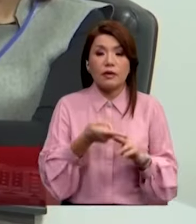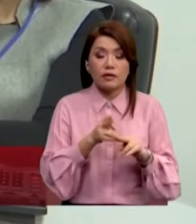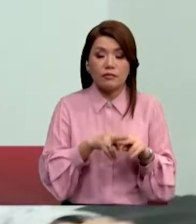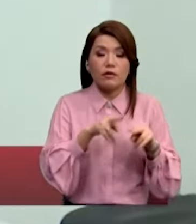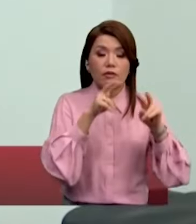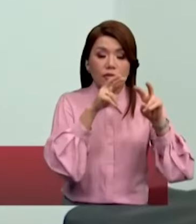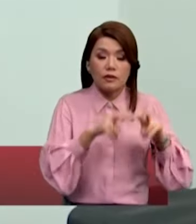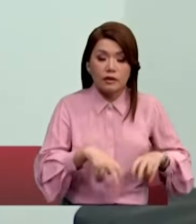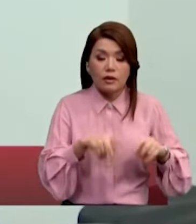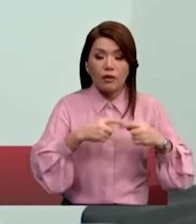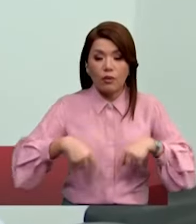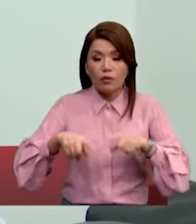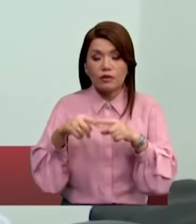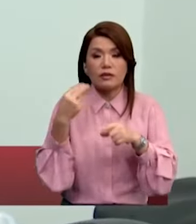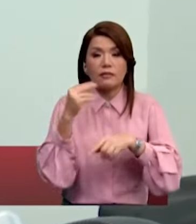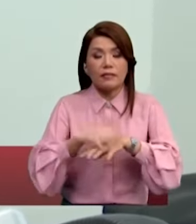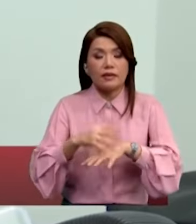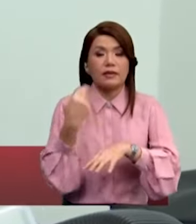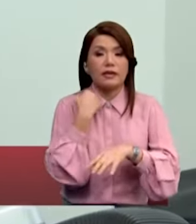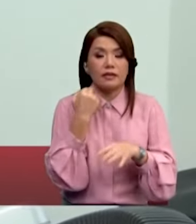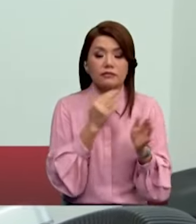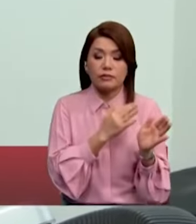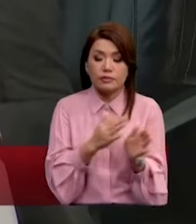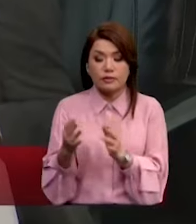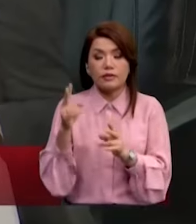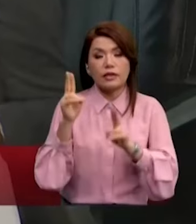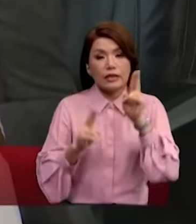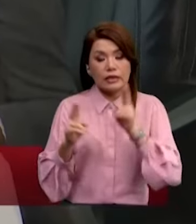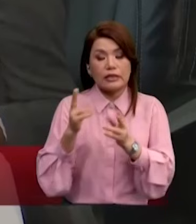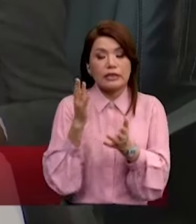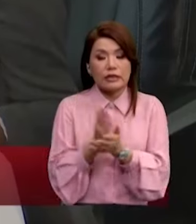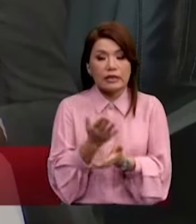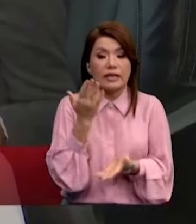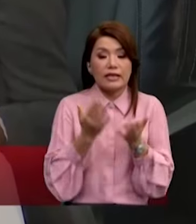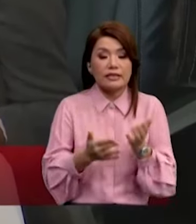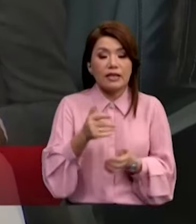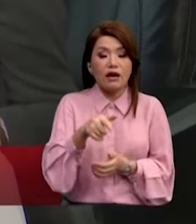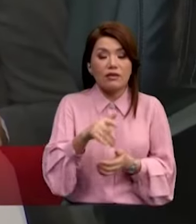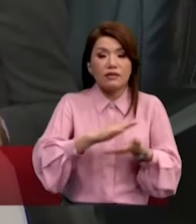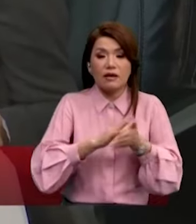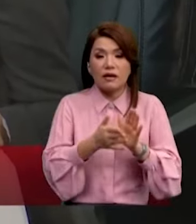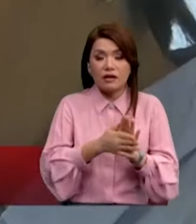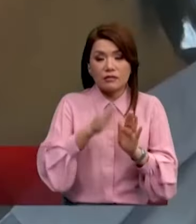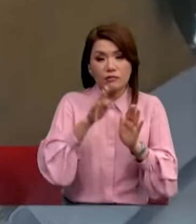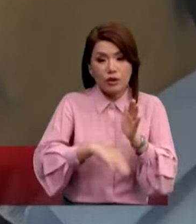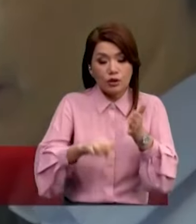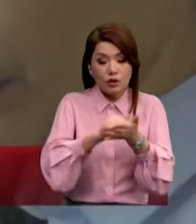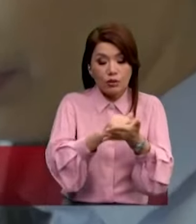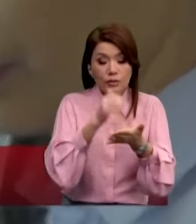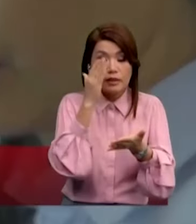қадағалаушы орган банктерге қарызды реттеудің ережесі барын ескертеді. Егер клиентте қаржылық жағдайының нашарлаған растайтын құжаттар